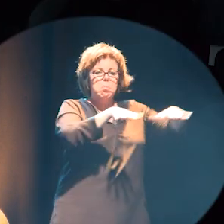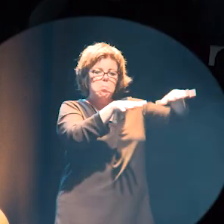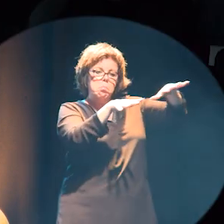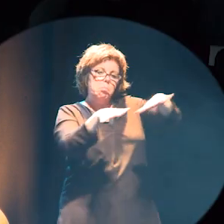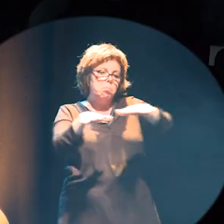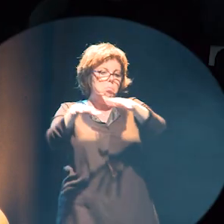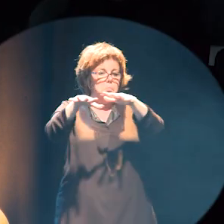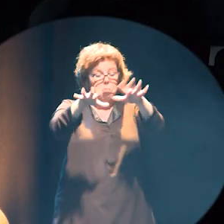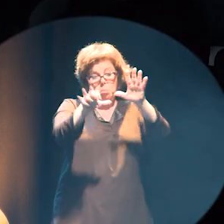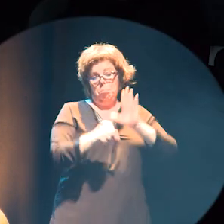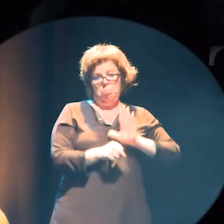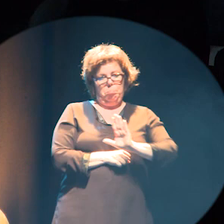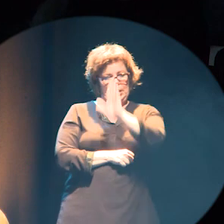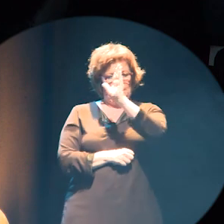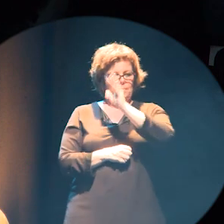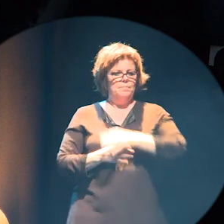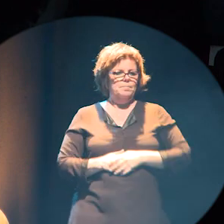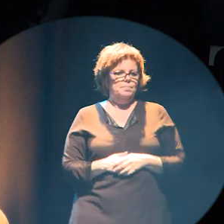vie.